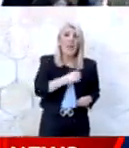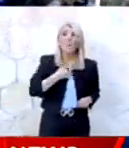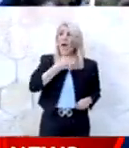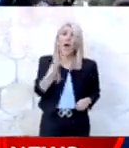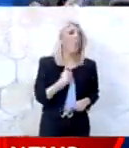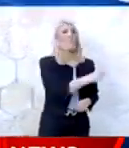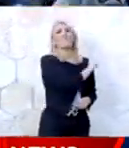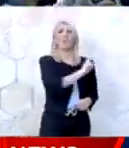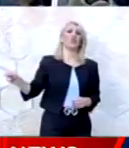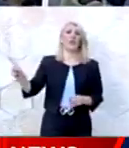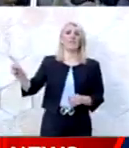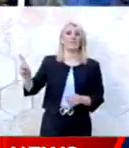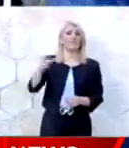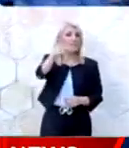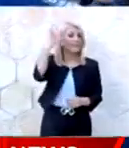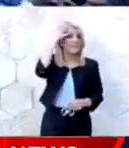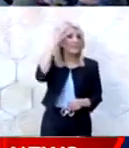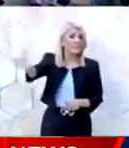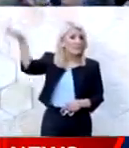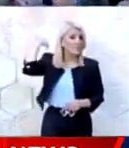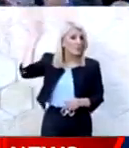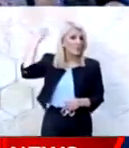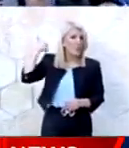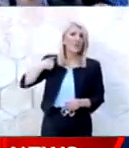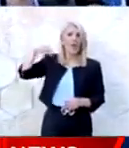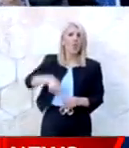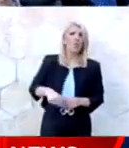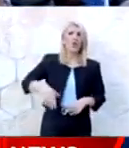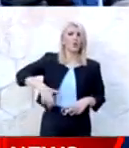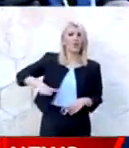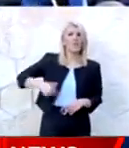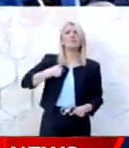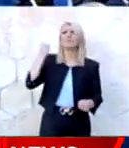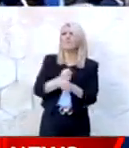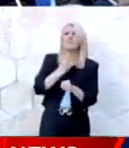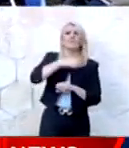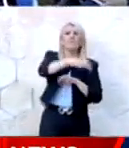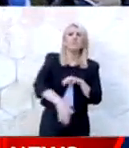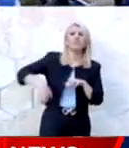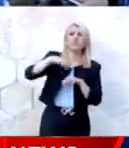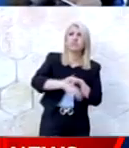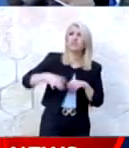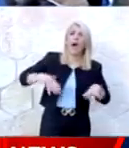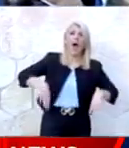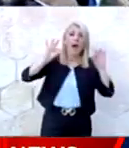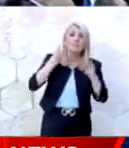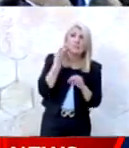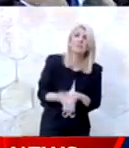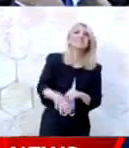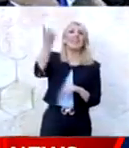Γιατί τι σας είχα πει εδώ για την Κρήτη μας, για τα μεγάλα έργα τα οποία δρομολογούμε πριν από 4 χρόνια.